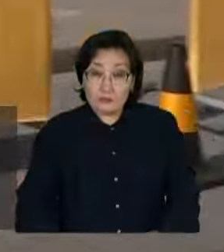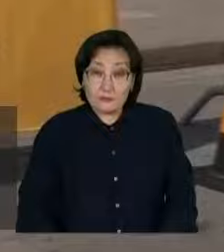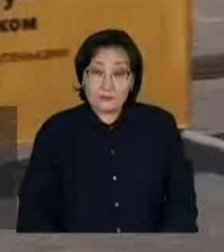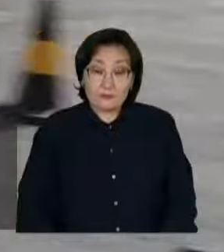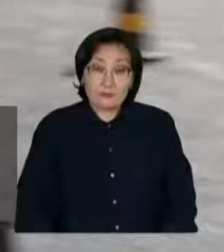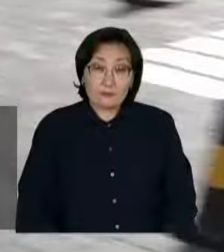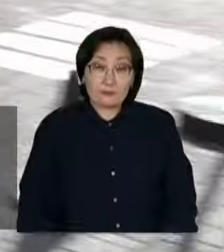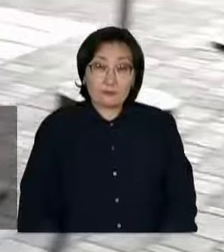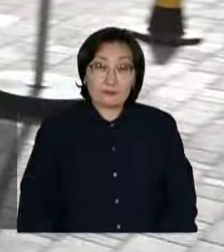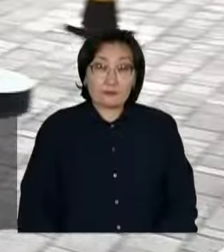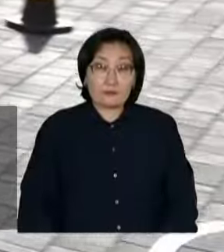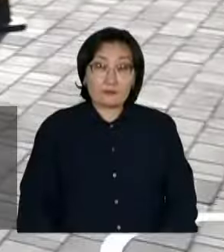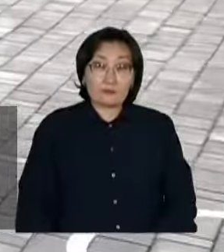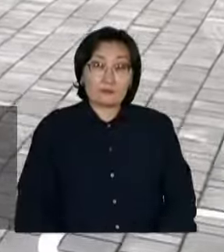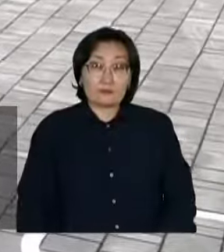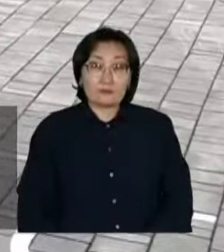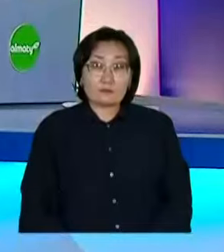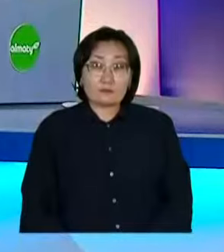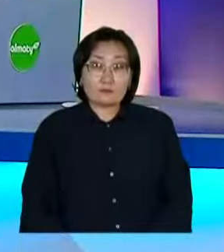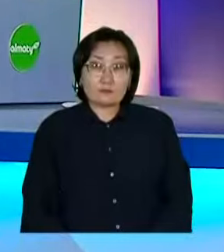Әлішер Ерғалиұлы, Алматы телеарнасы.